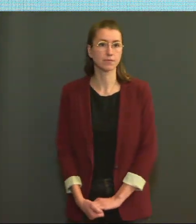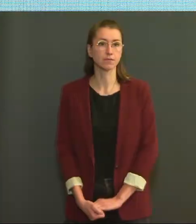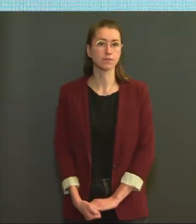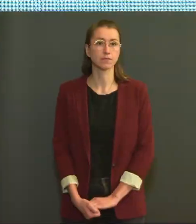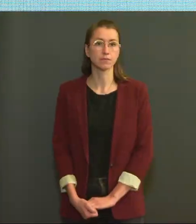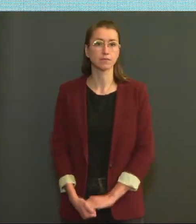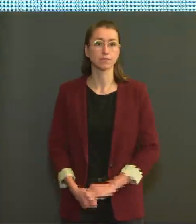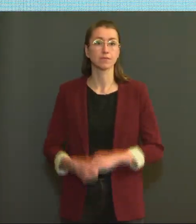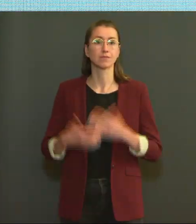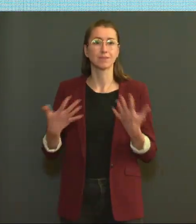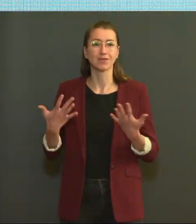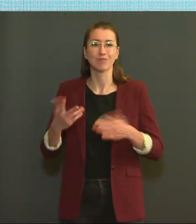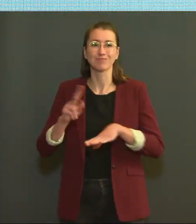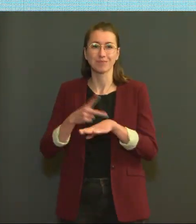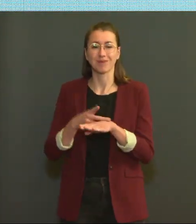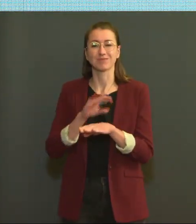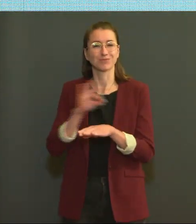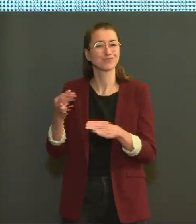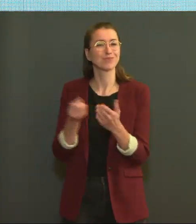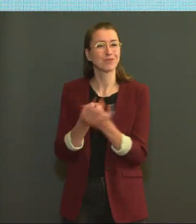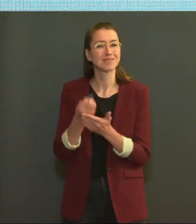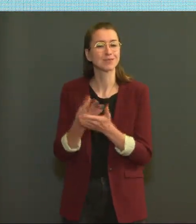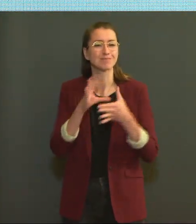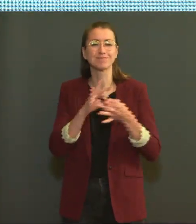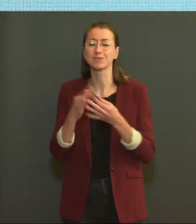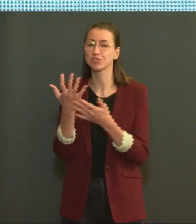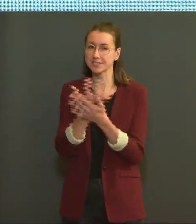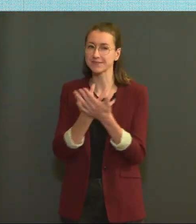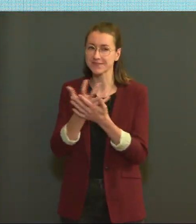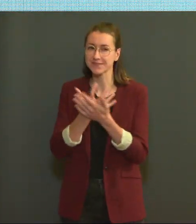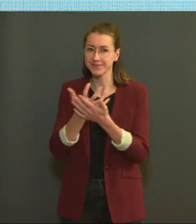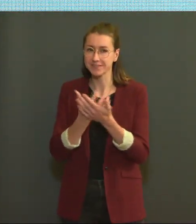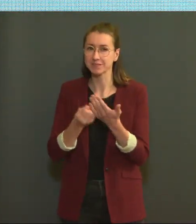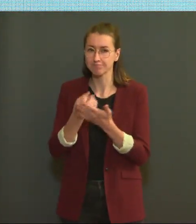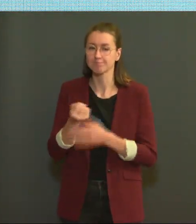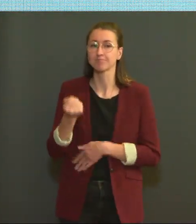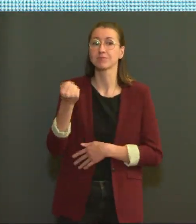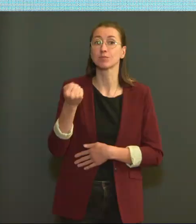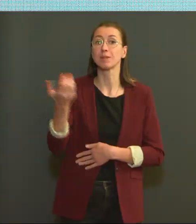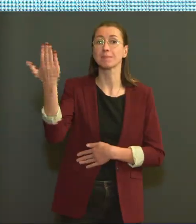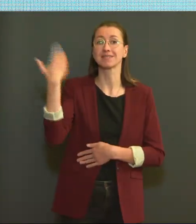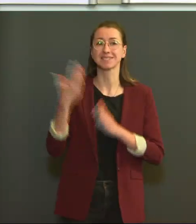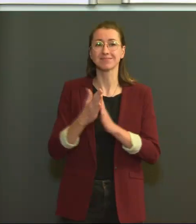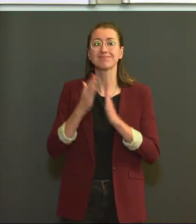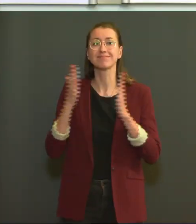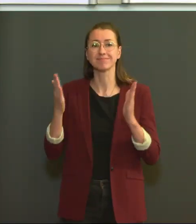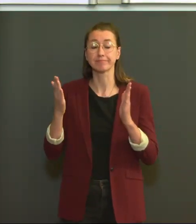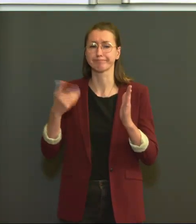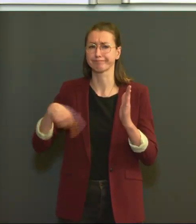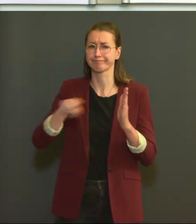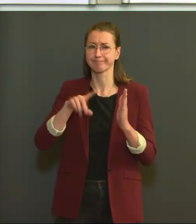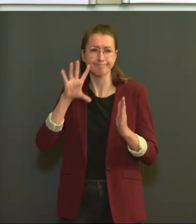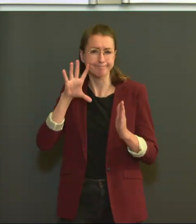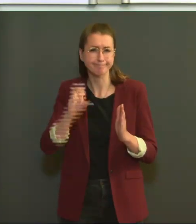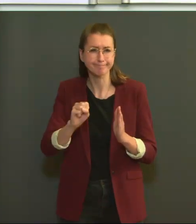Les chiffres. La semaine passée, nous avons comptabilisé, en moyenne,